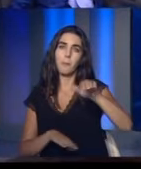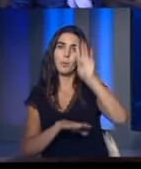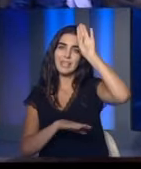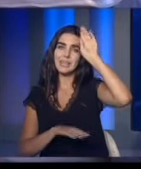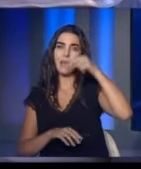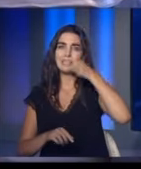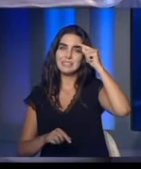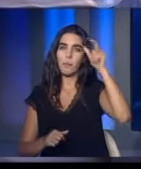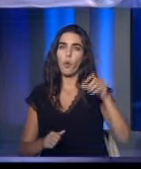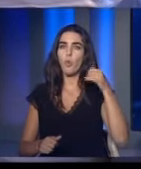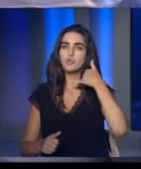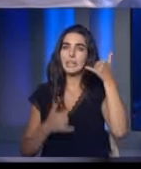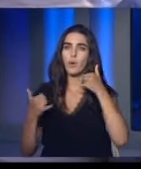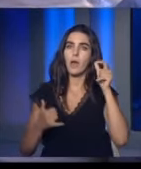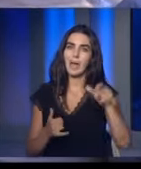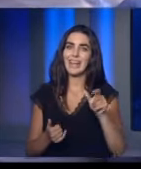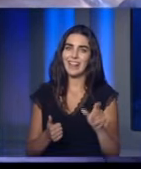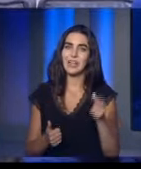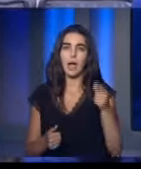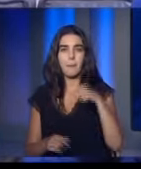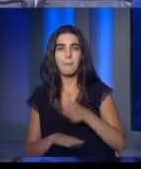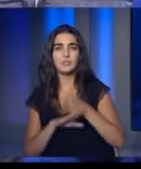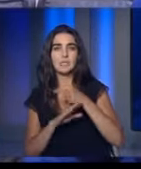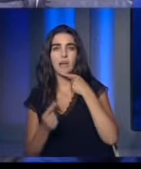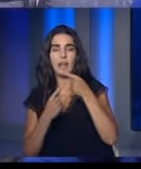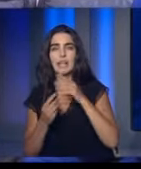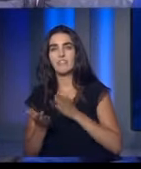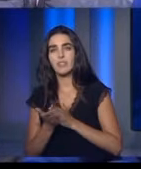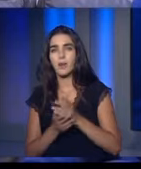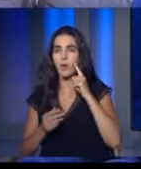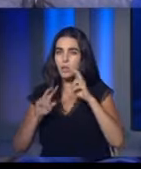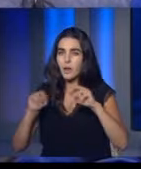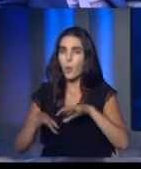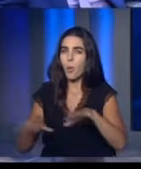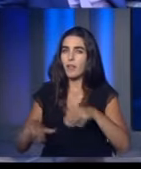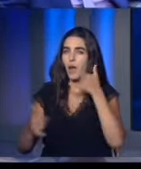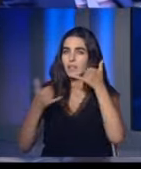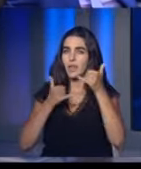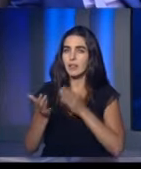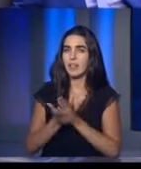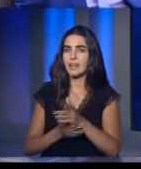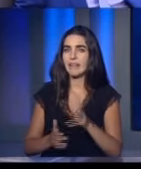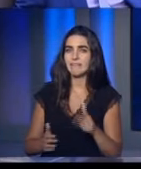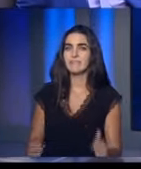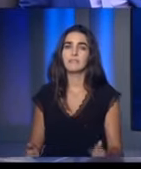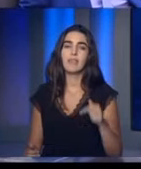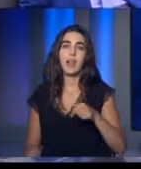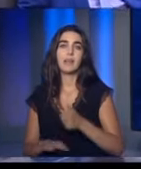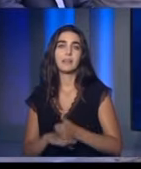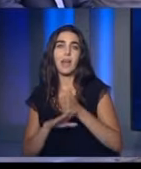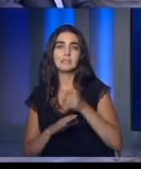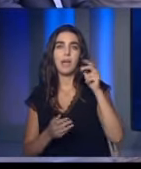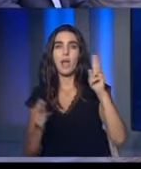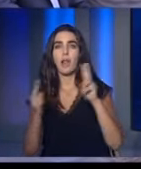كروم والمدير العام لهيئة أوجيرو عماد كريدي ورئيس مجلس الإنماء والإعمار نبيل الجسر، وأجرى البحث في أوضاع قطاع